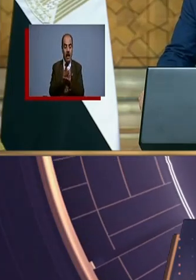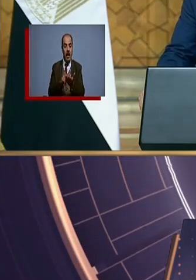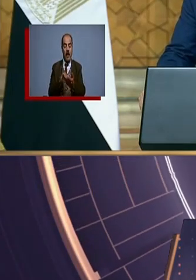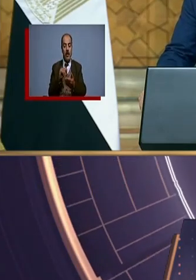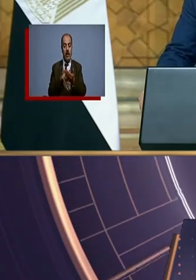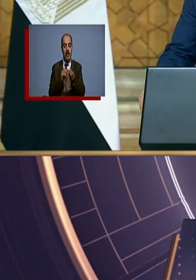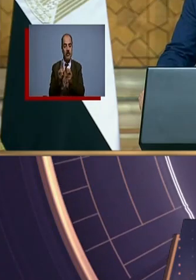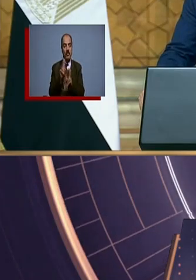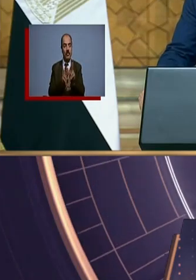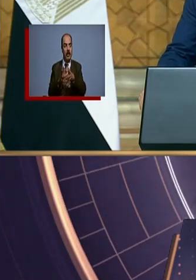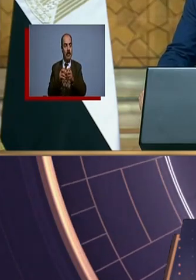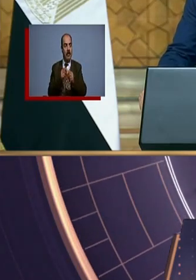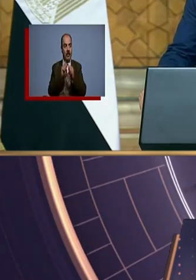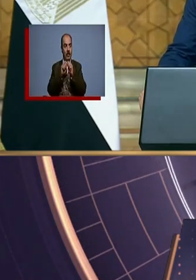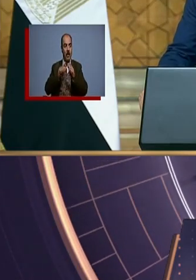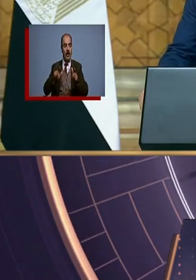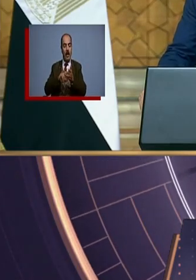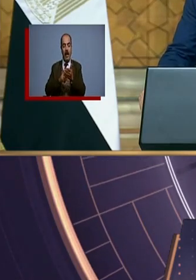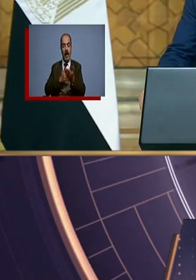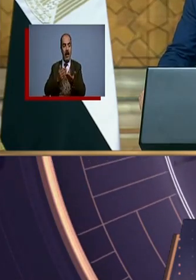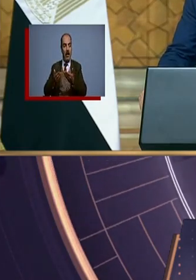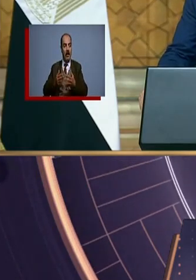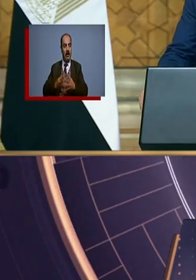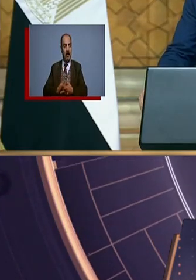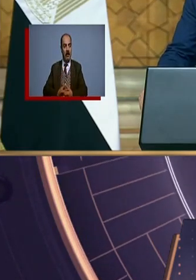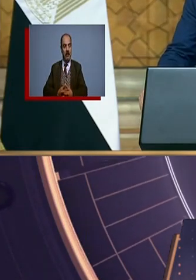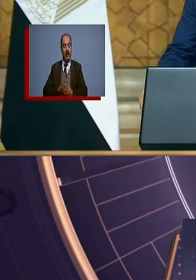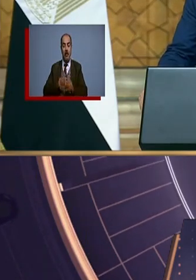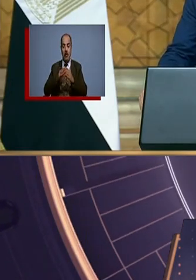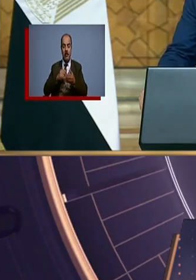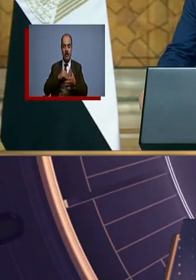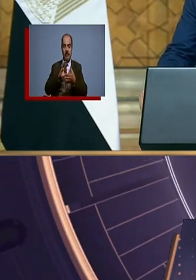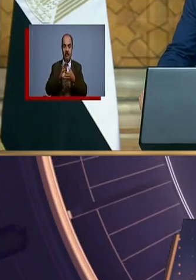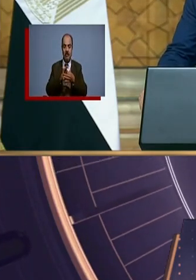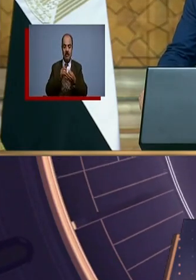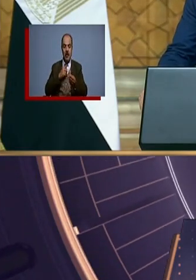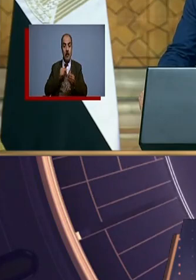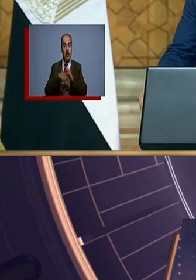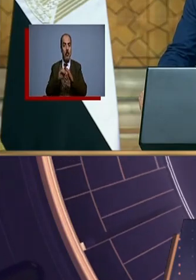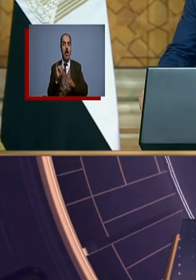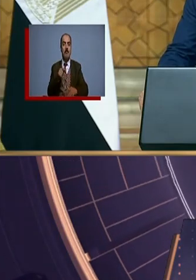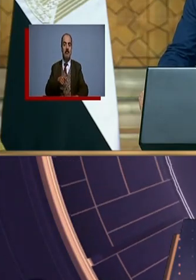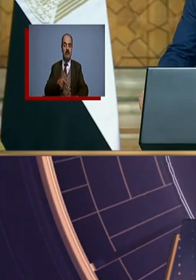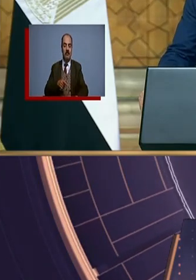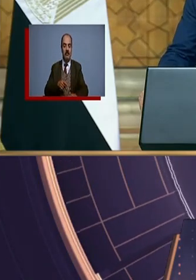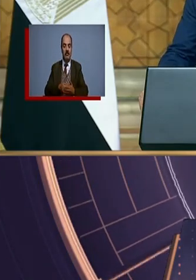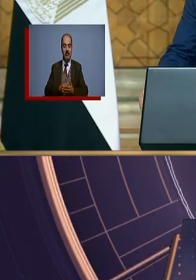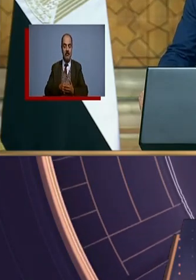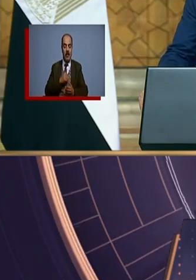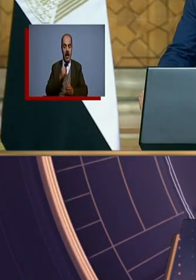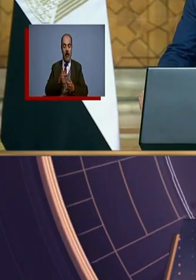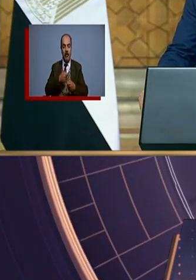تهريب البشر. خلونا نتابع أيضا جزء من كلمة رئيسة وزراء الدنمارك ميتا